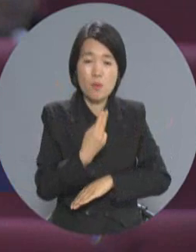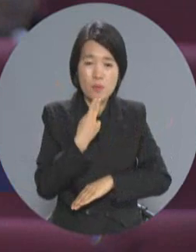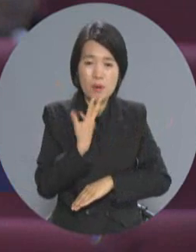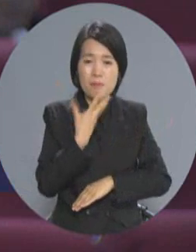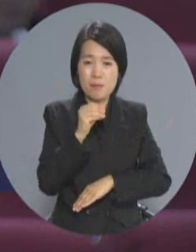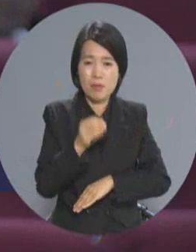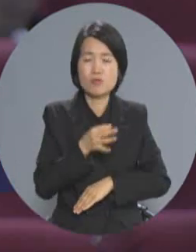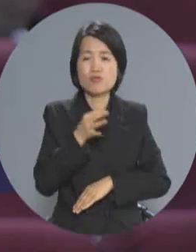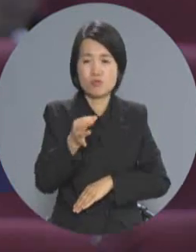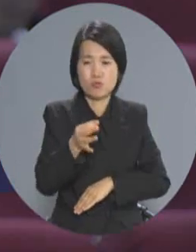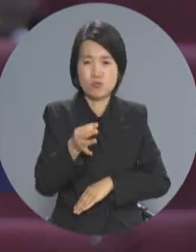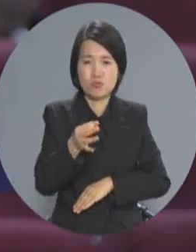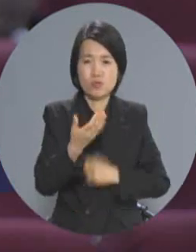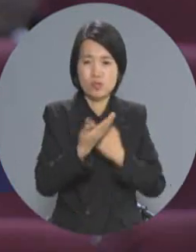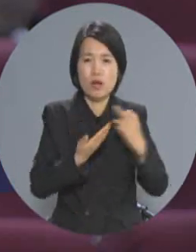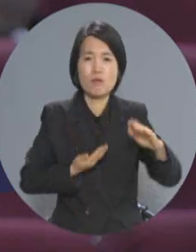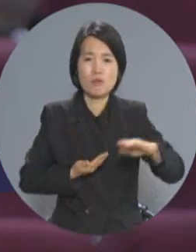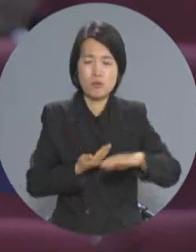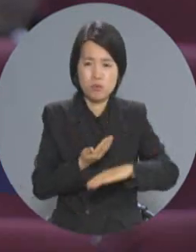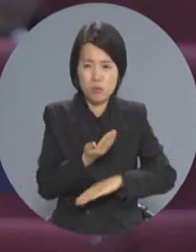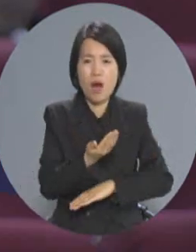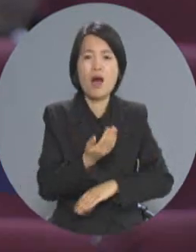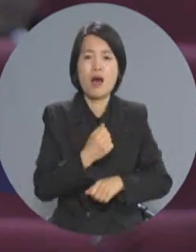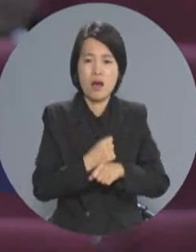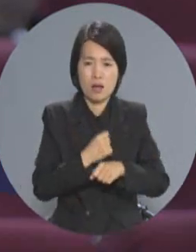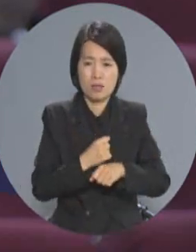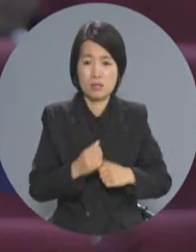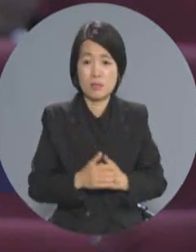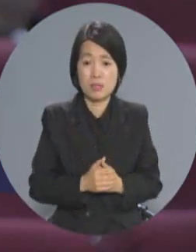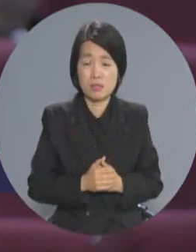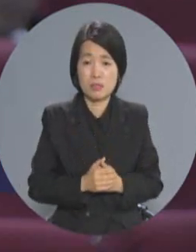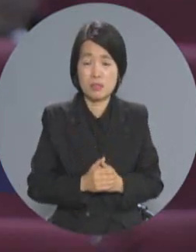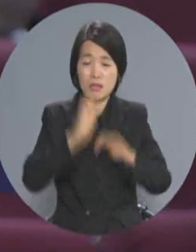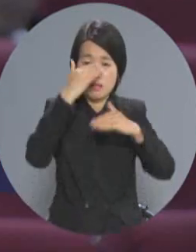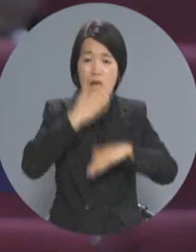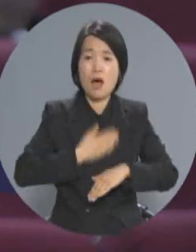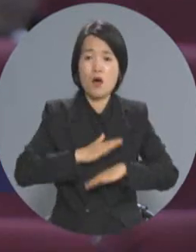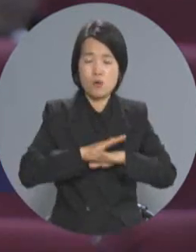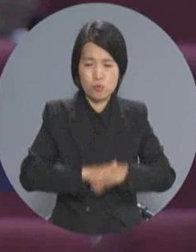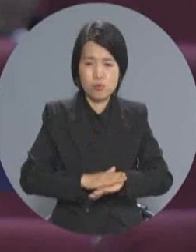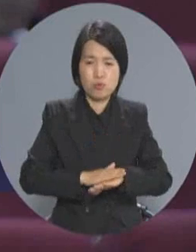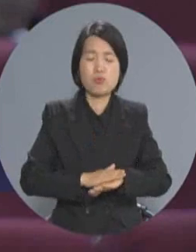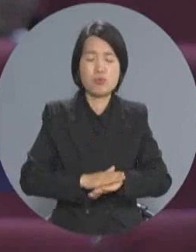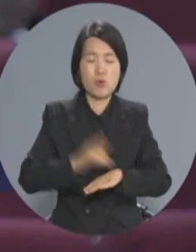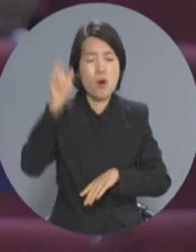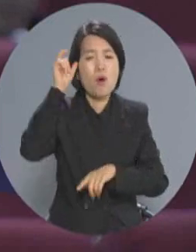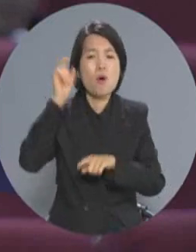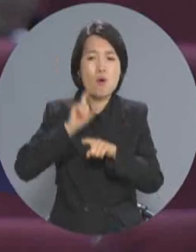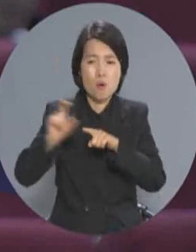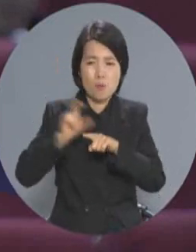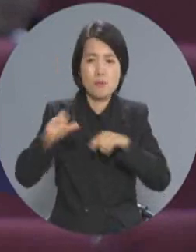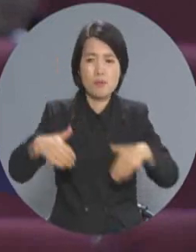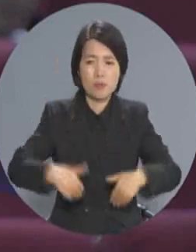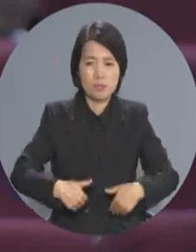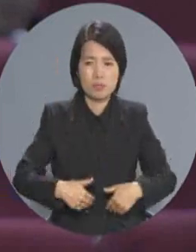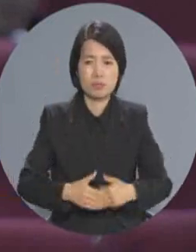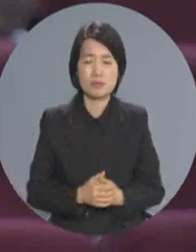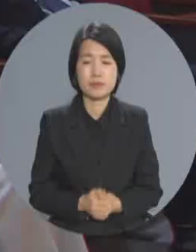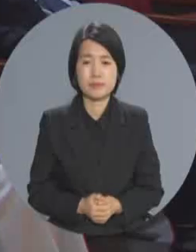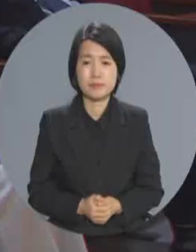전기선이나 도선이 없어서 8만 원씩 주고 들어갑니다. 이런 것들에 대한 것들은 정말